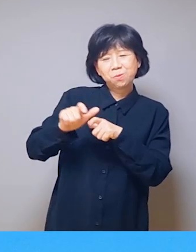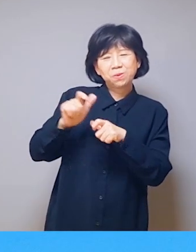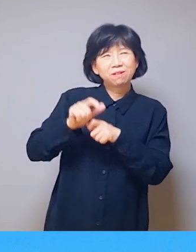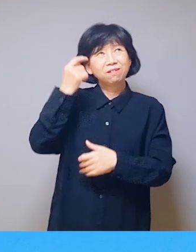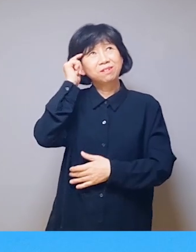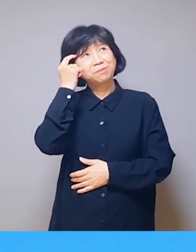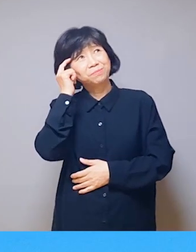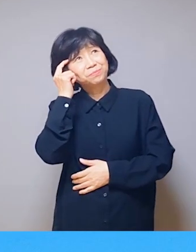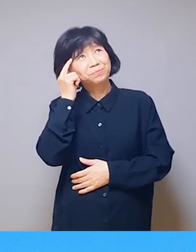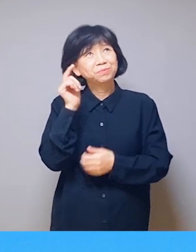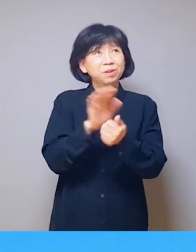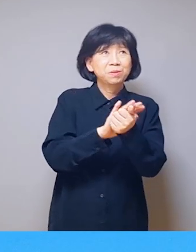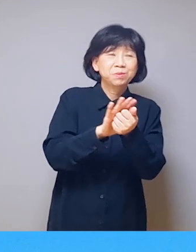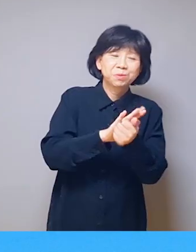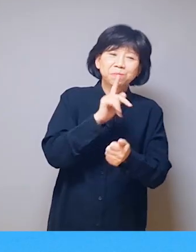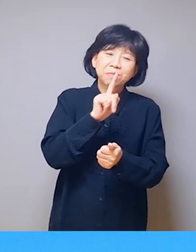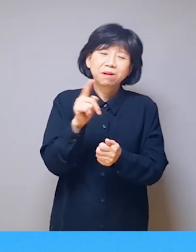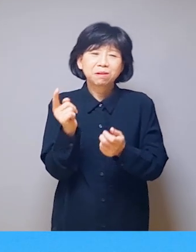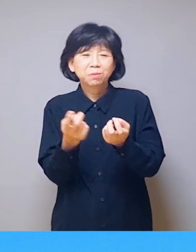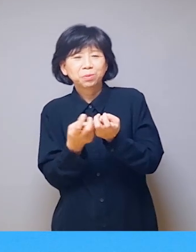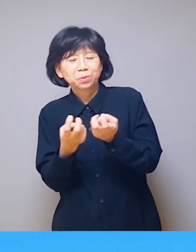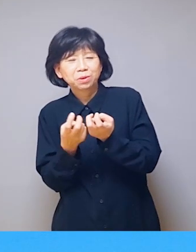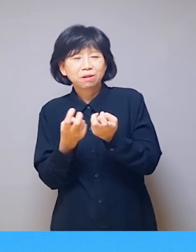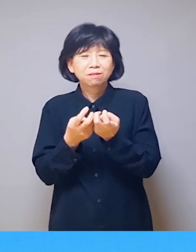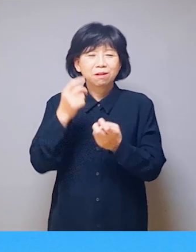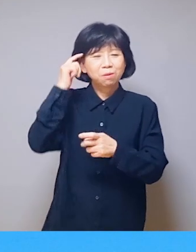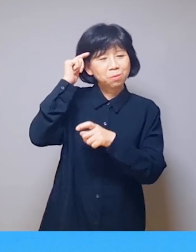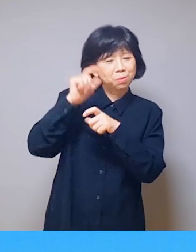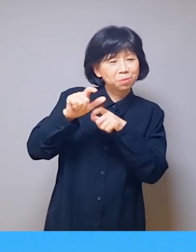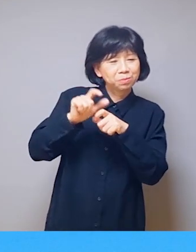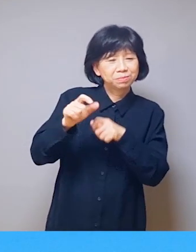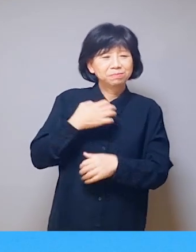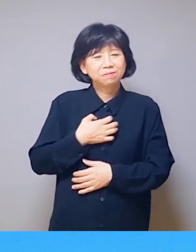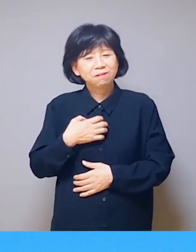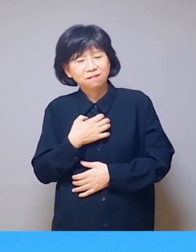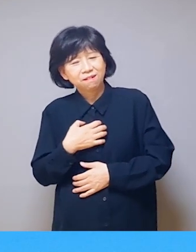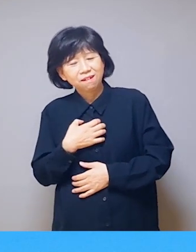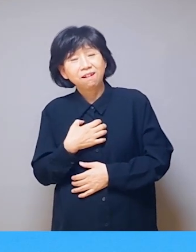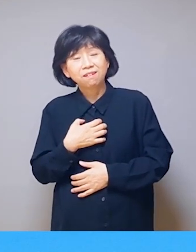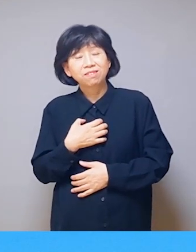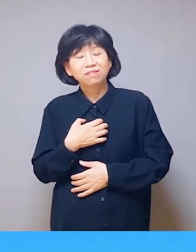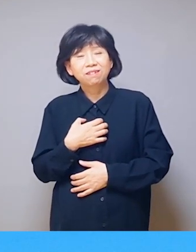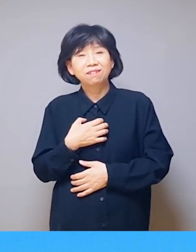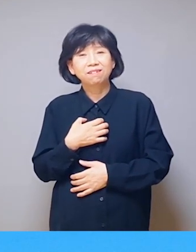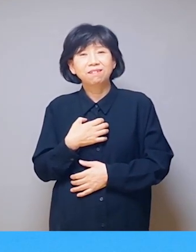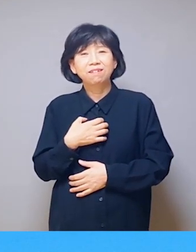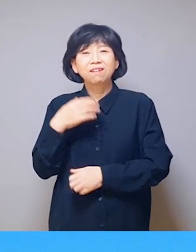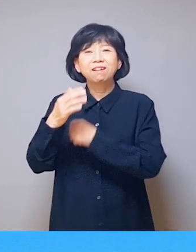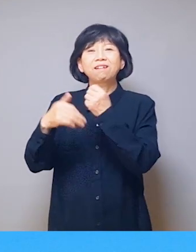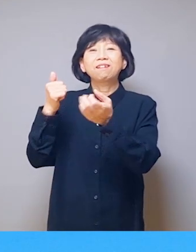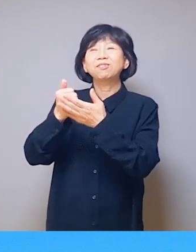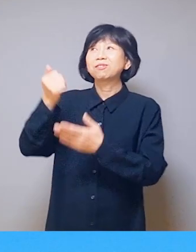어떻게 좀 위로의 말씀을 어떻게 좀 잘 할까, 막 이렇게 고민 염려 막 하고 그러는데